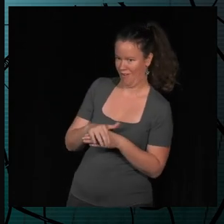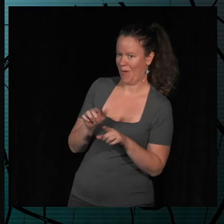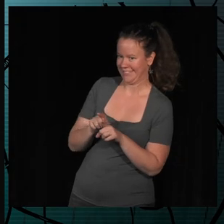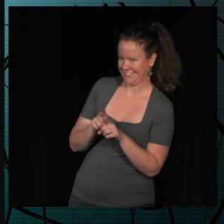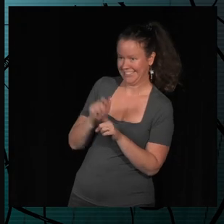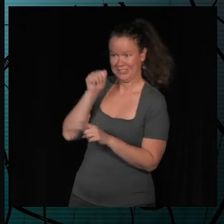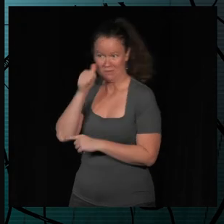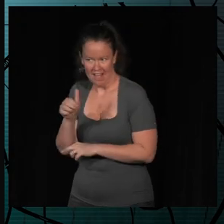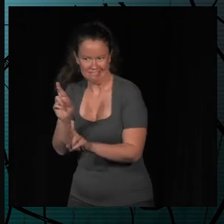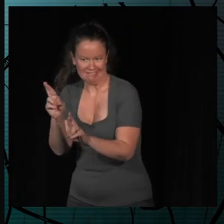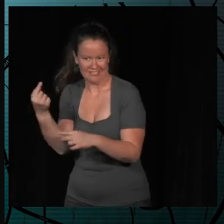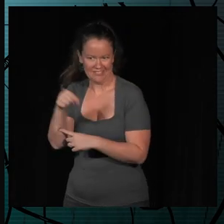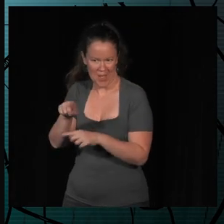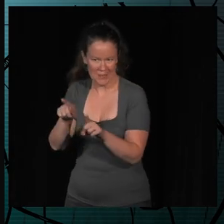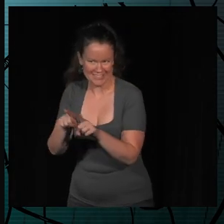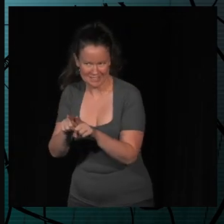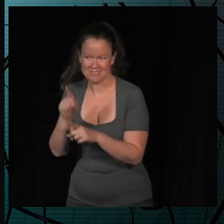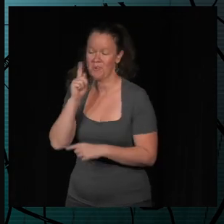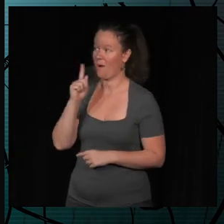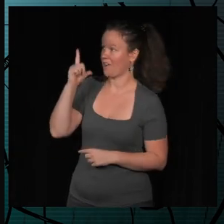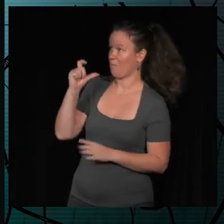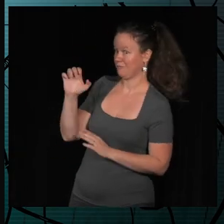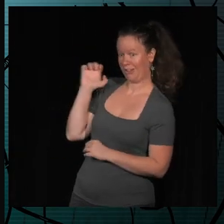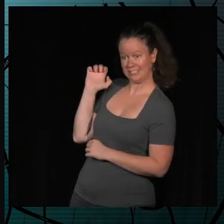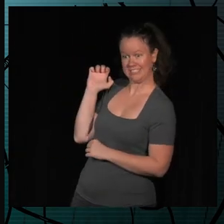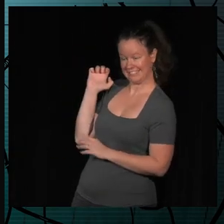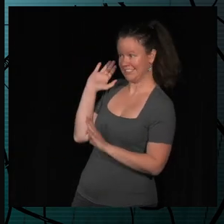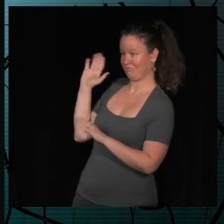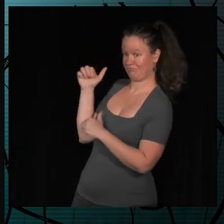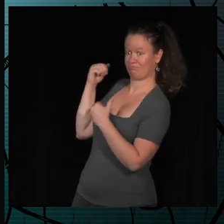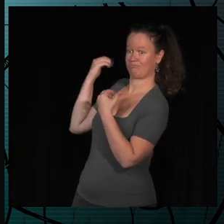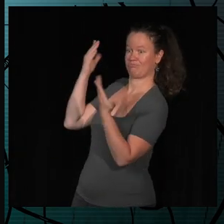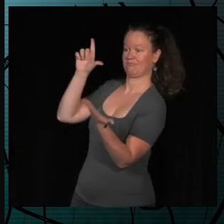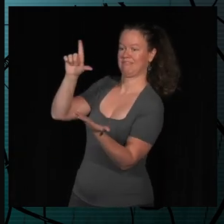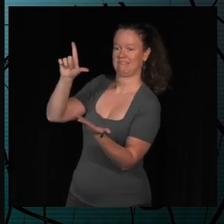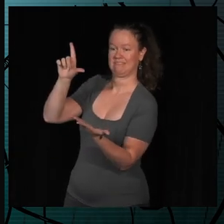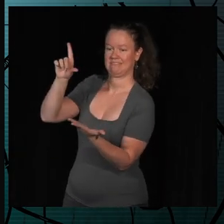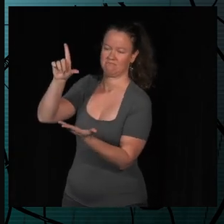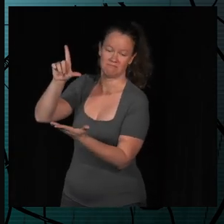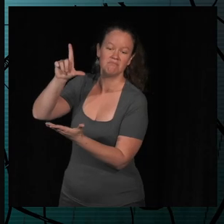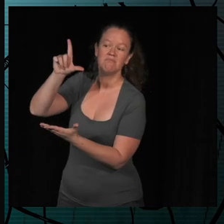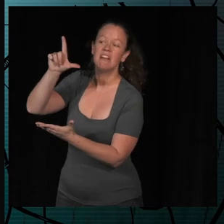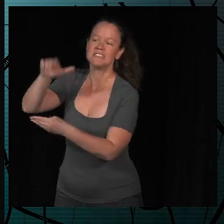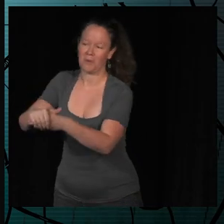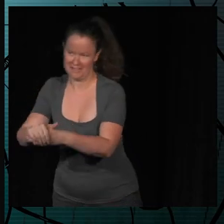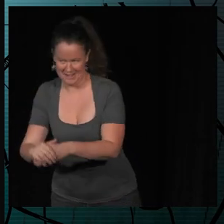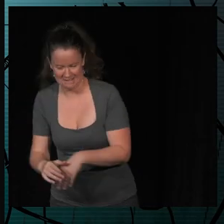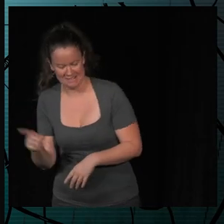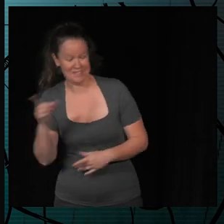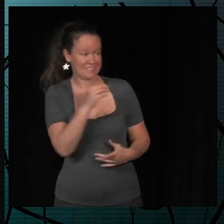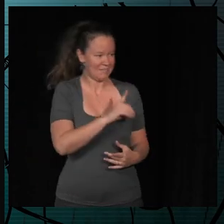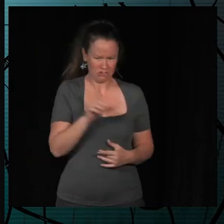puisque voilà la manifestation a démarer mercredi et elle se poursuit jusqu'à dimanche lundi